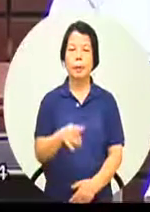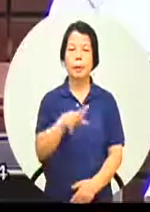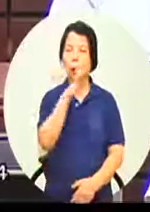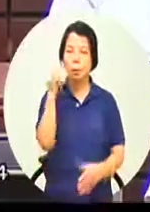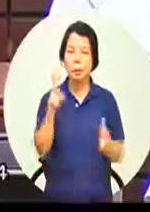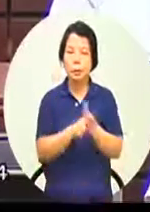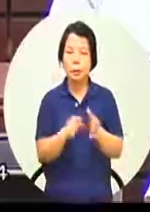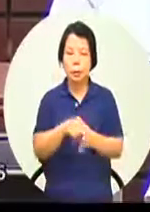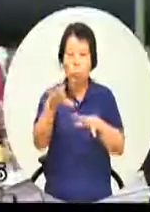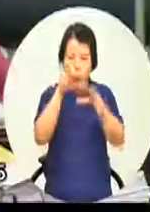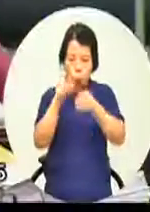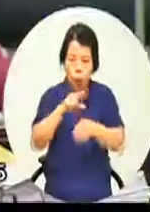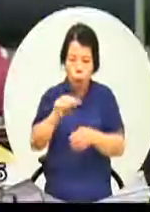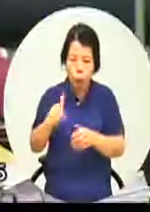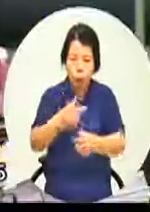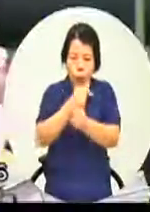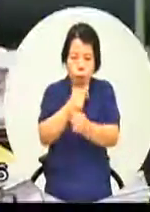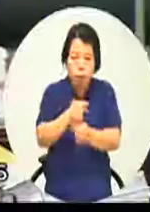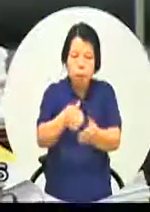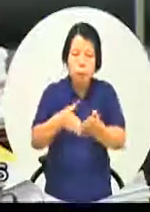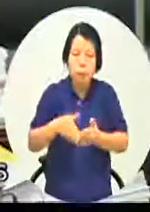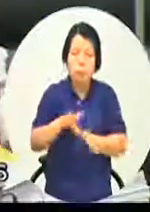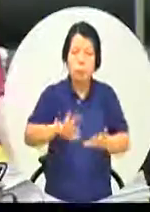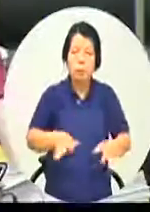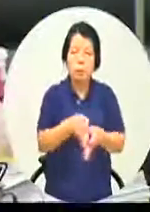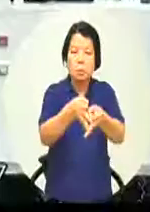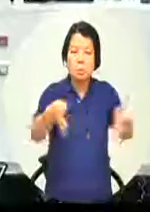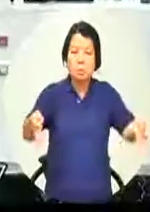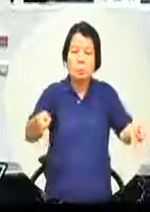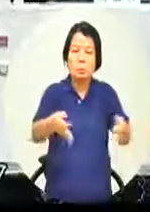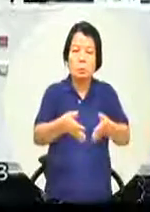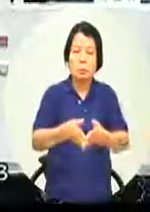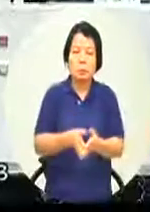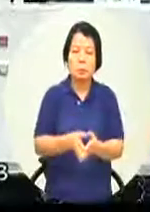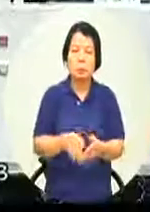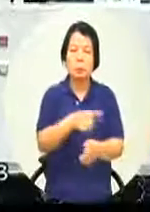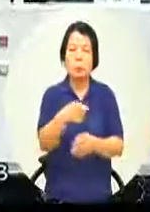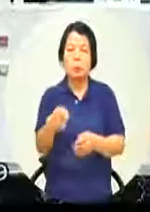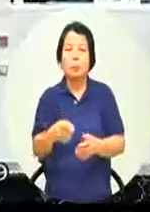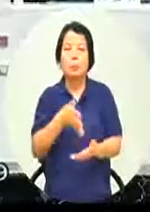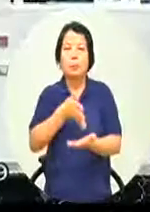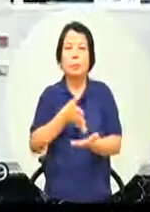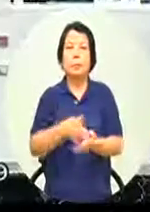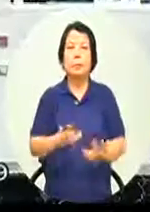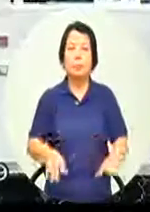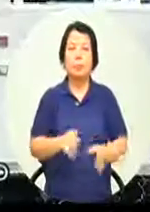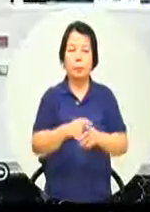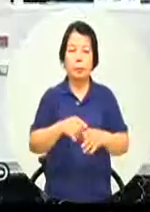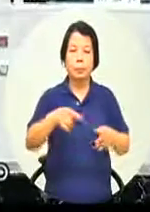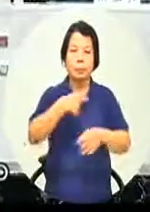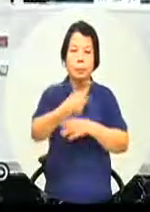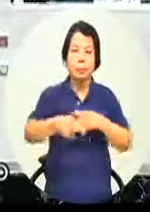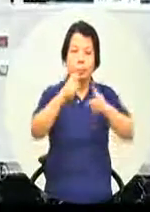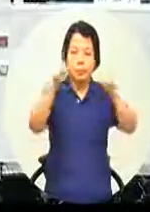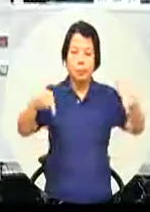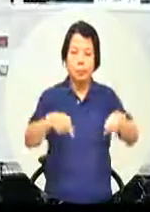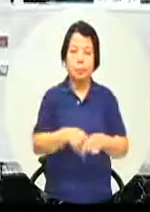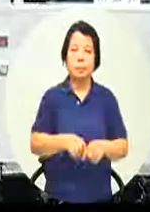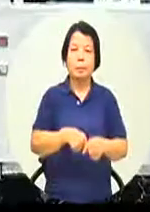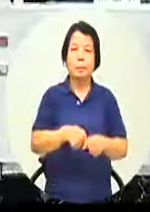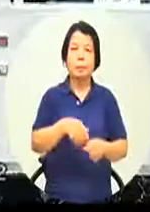员了哈，因为有十几位登记哈，在排序了哈。那么接着下来哈，请张宏腾议员质询，时间